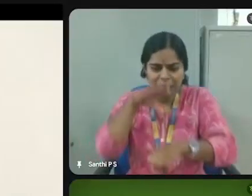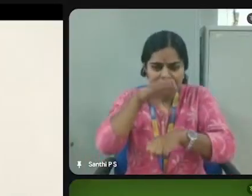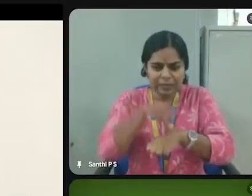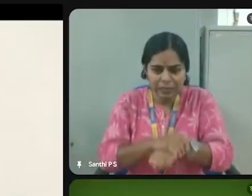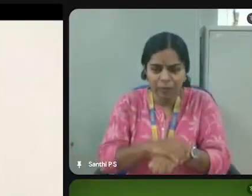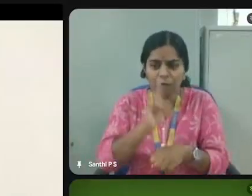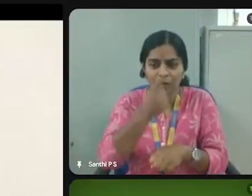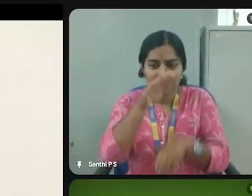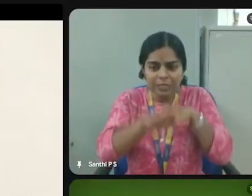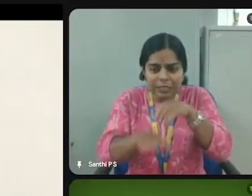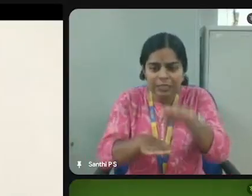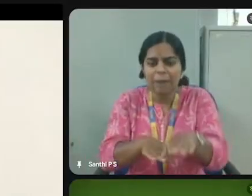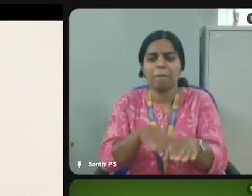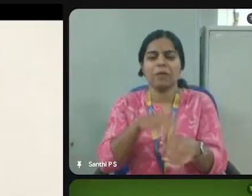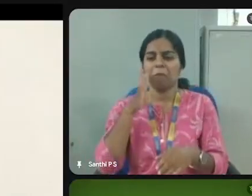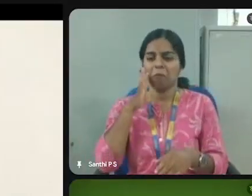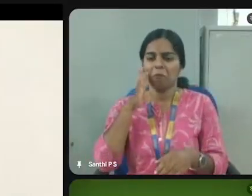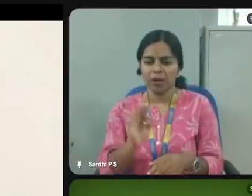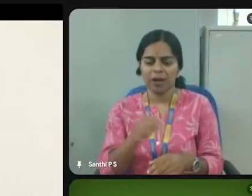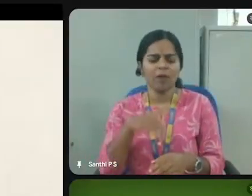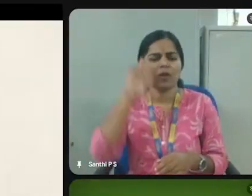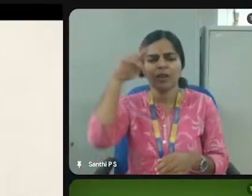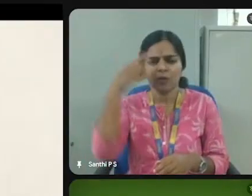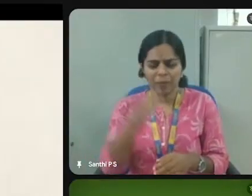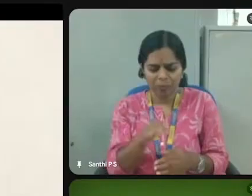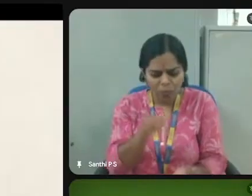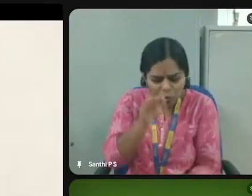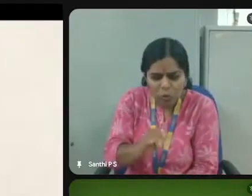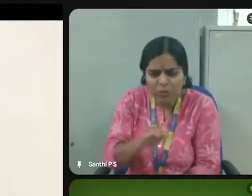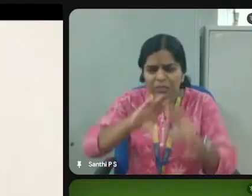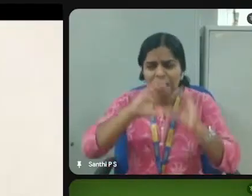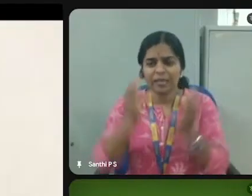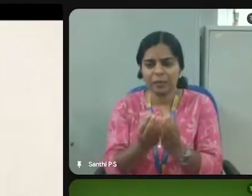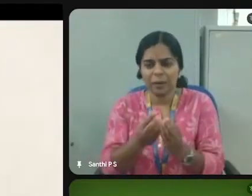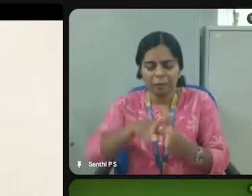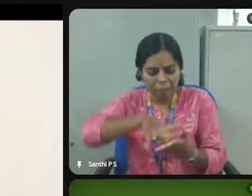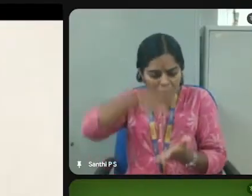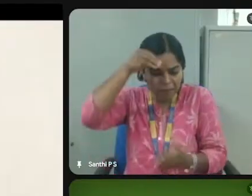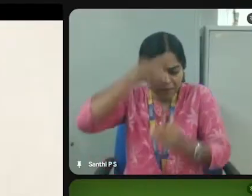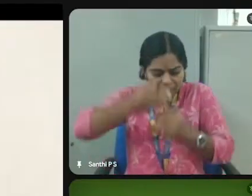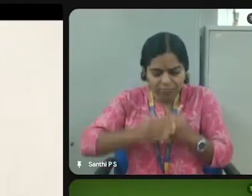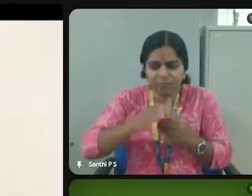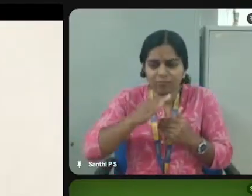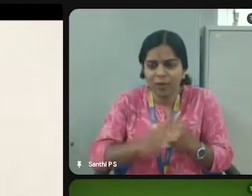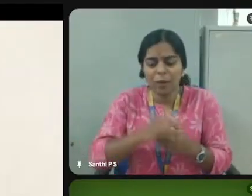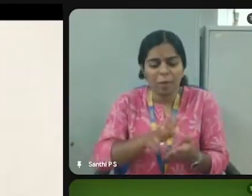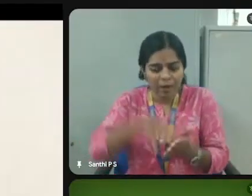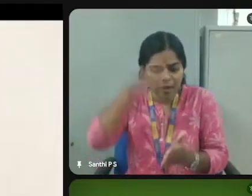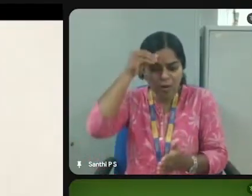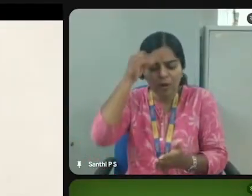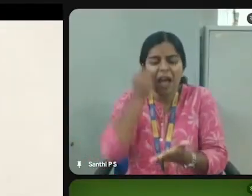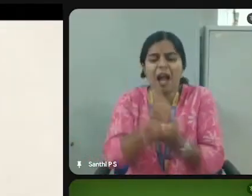വളരെയധികം പ്രധാനപ്പെട്ടതാണ്. കാരണം എന്താണെന്ന് വെച്ചാൽ നമ്മൾ ചെറിയ ക്ലാസ്സിൽ നിന്ന് മുമ്പോട്ട് പഠിച്ചു പോകുന്നതനുസരിച്ച് നമുക്ക് പഠിക്കാനുള്ള ആ ഒരു ഡിമാൻഡ്